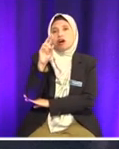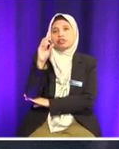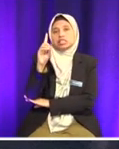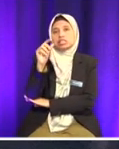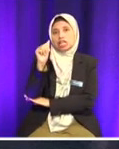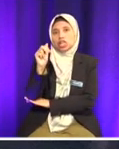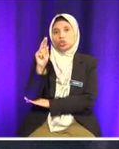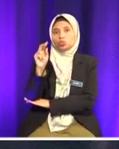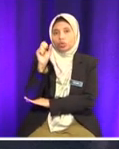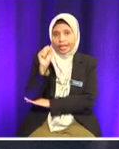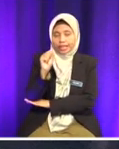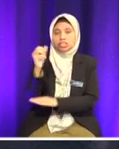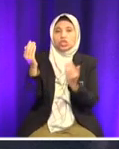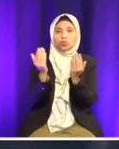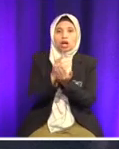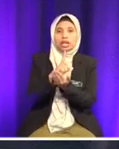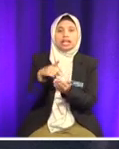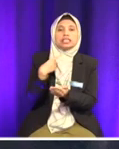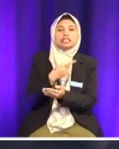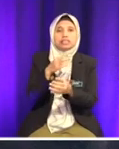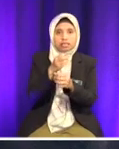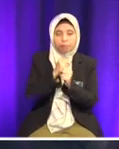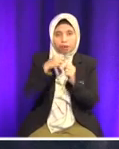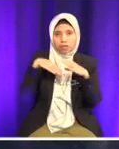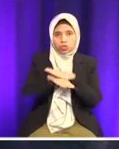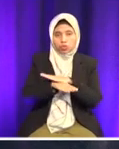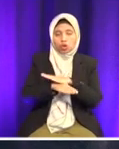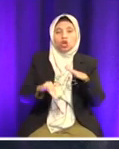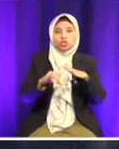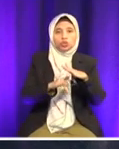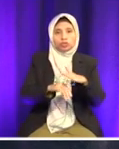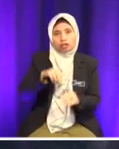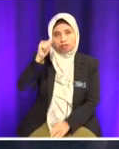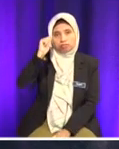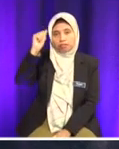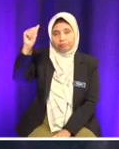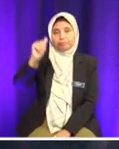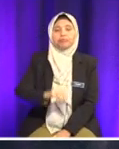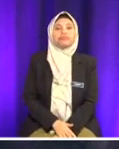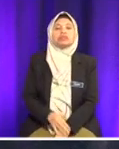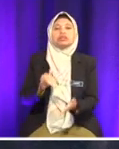kita berada di dalam surga Allah subhanahu wa ta'ala